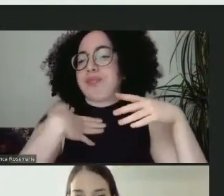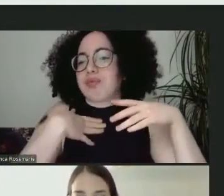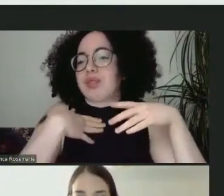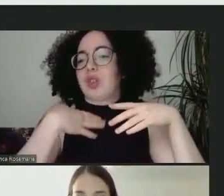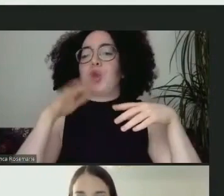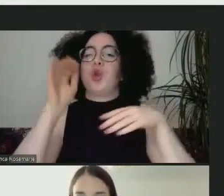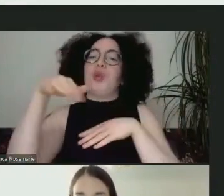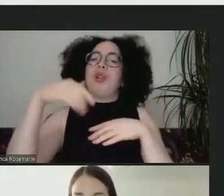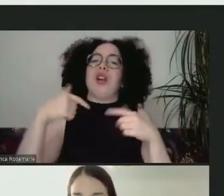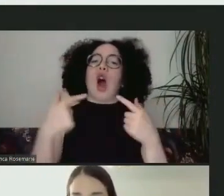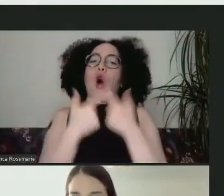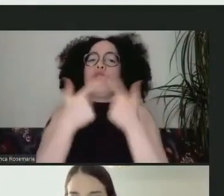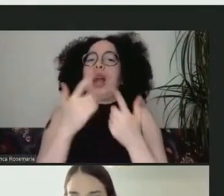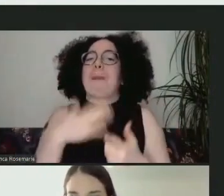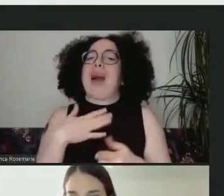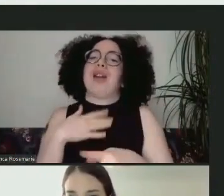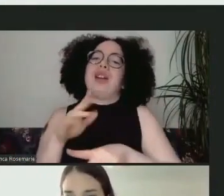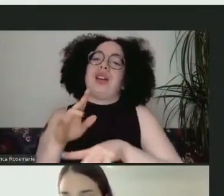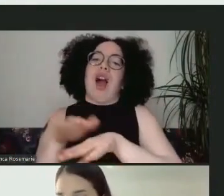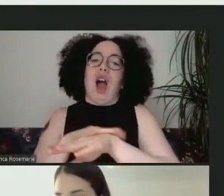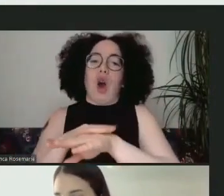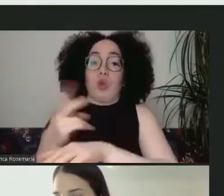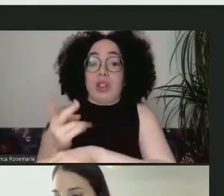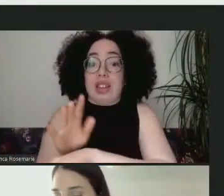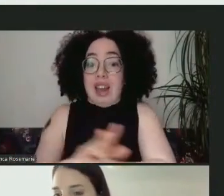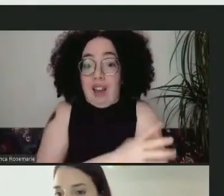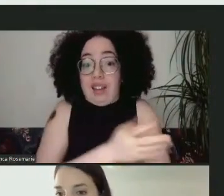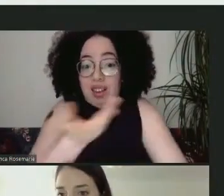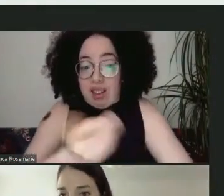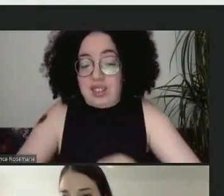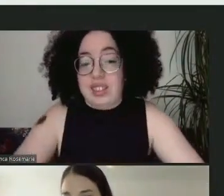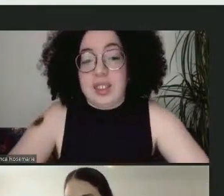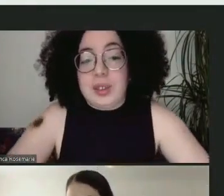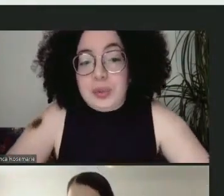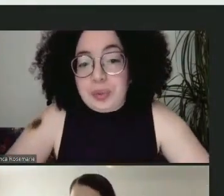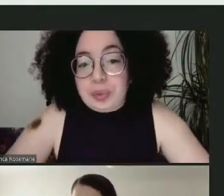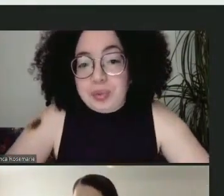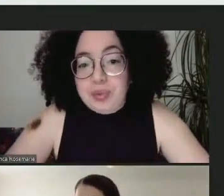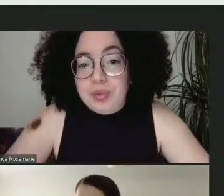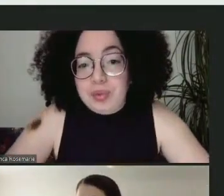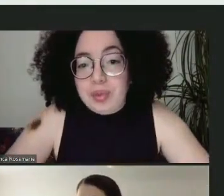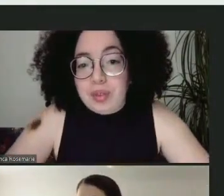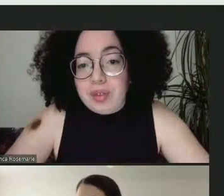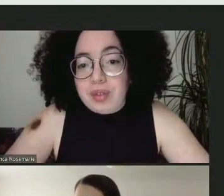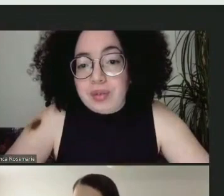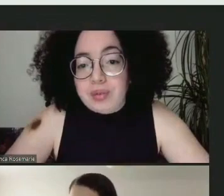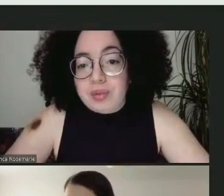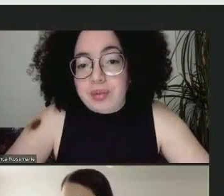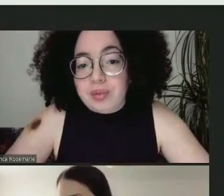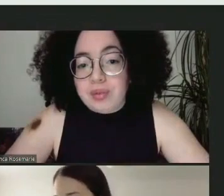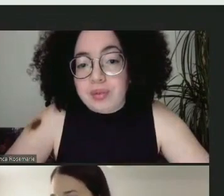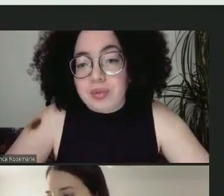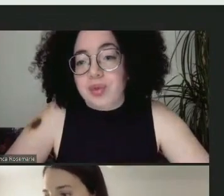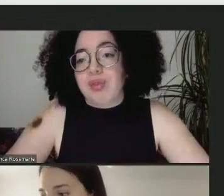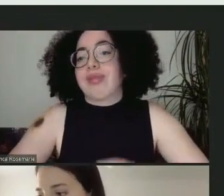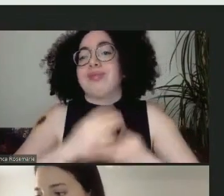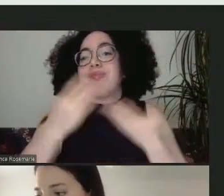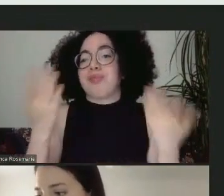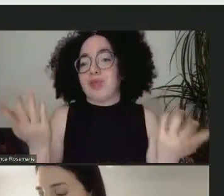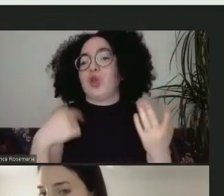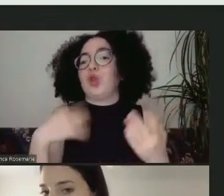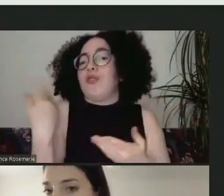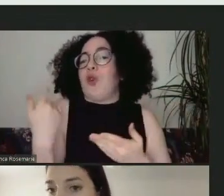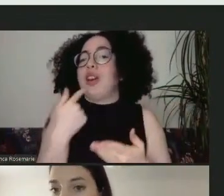Das ist ein Teil meiner Instagram-Seite. Da erkläre ich eben, was meine Hauterkrankung genau